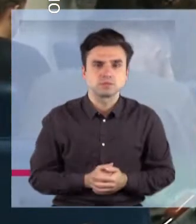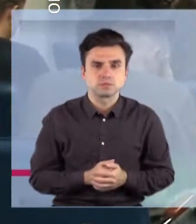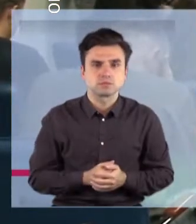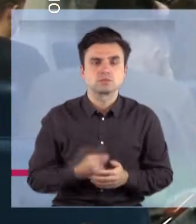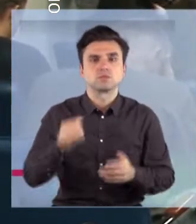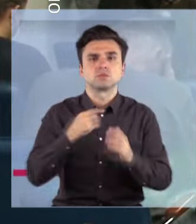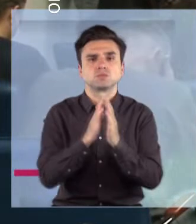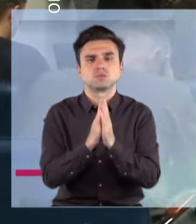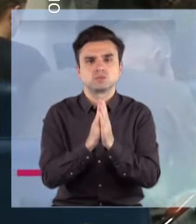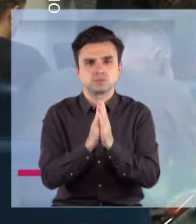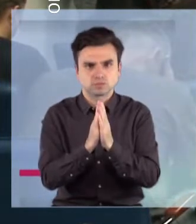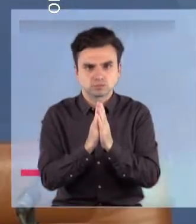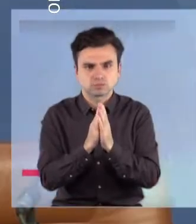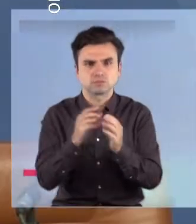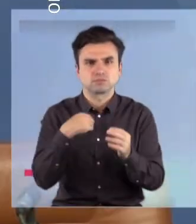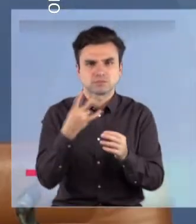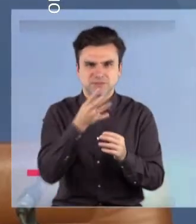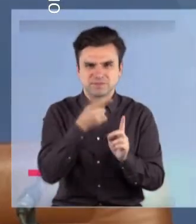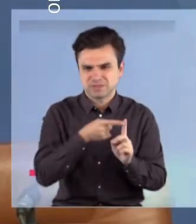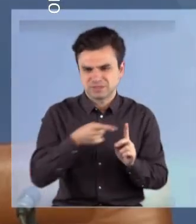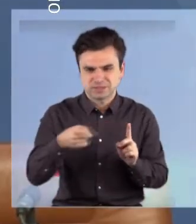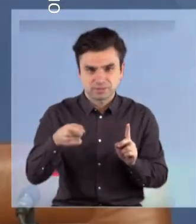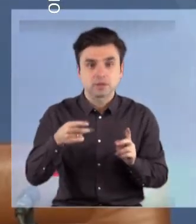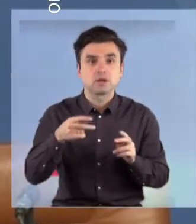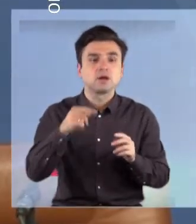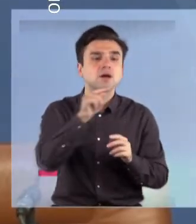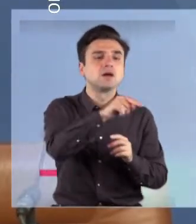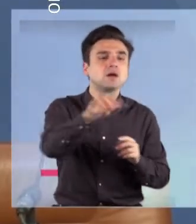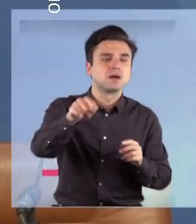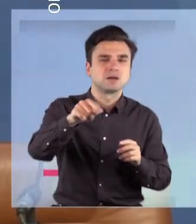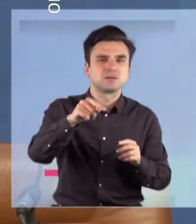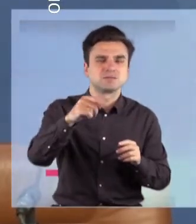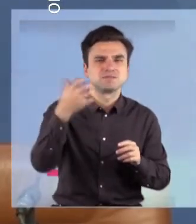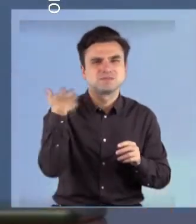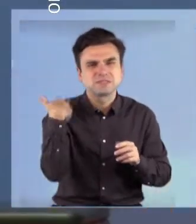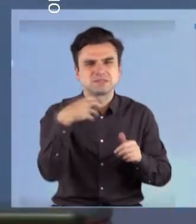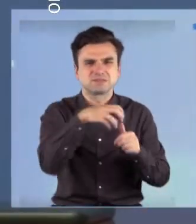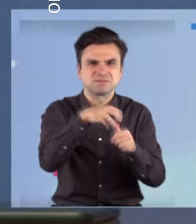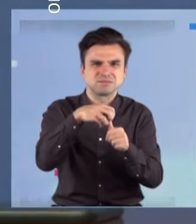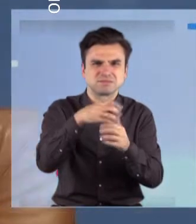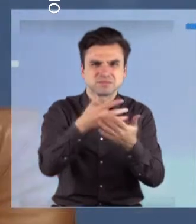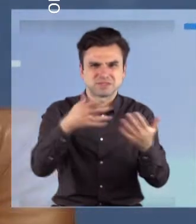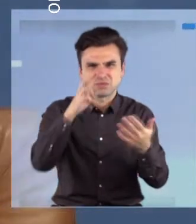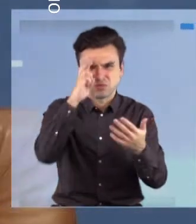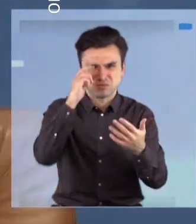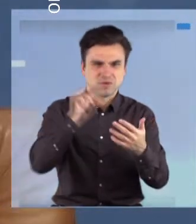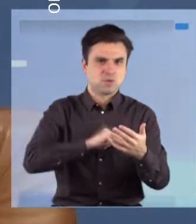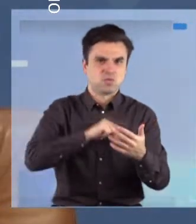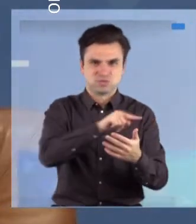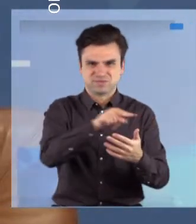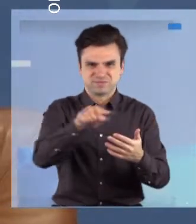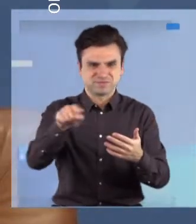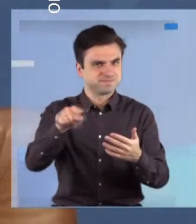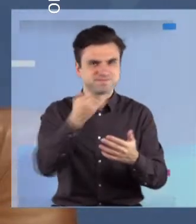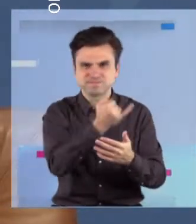комісії. Там звернення зафіксують, а далі профільні міністерства будуть реагувати на скарги. У мене